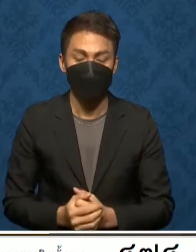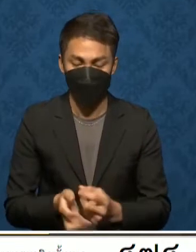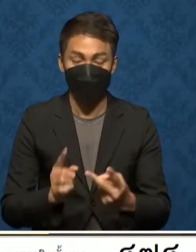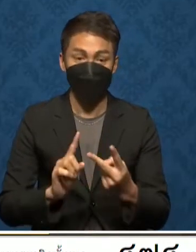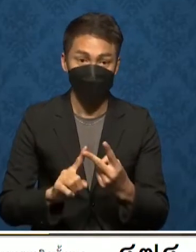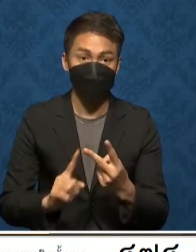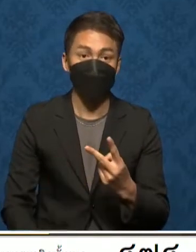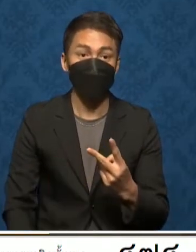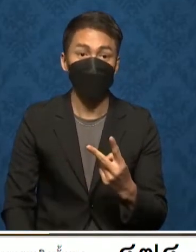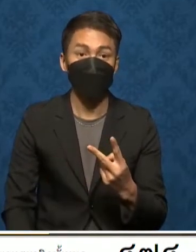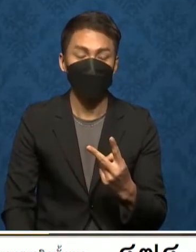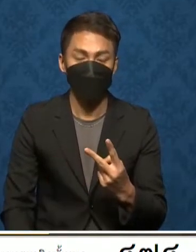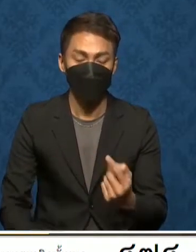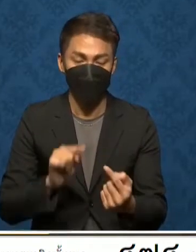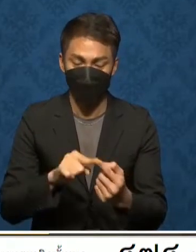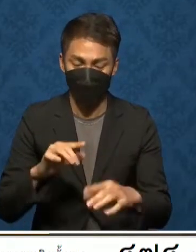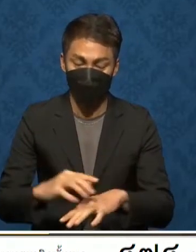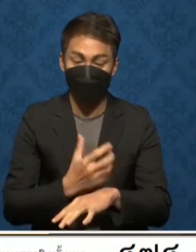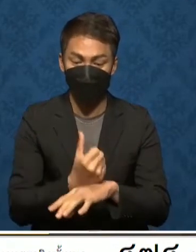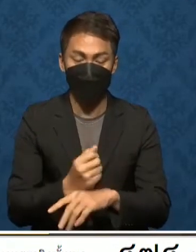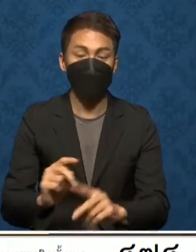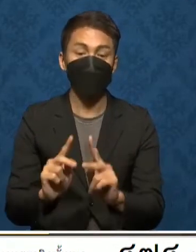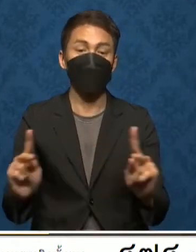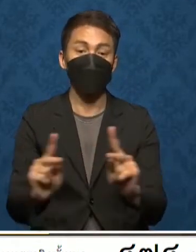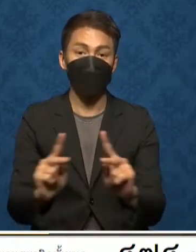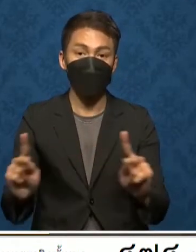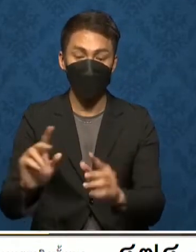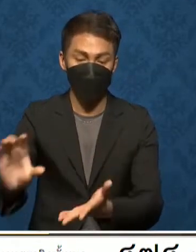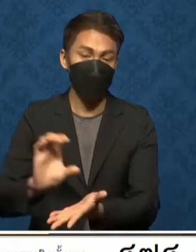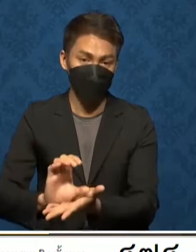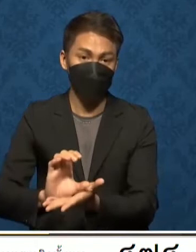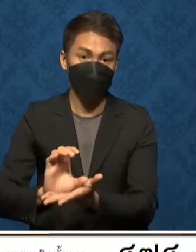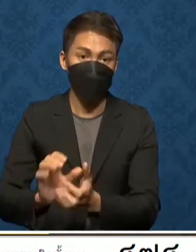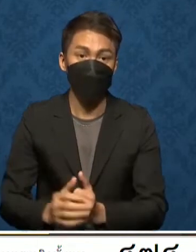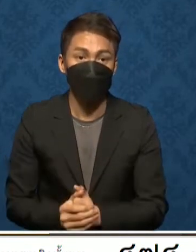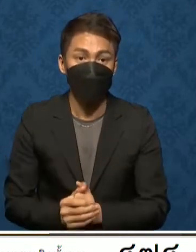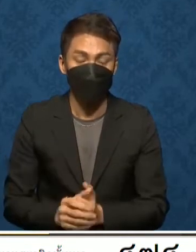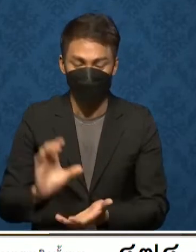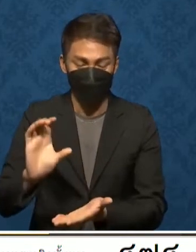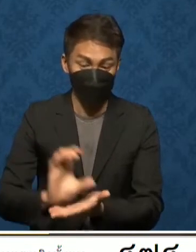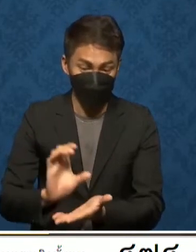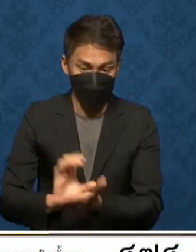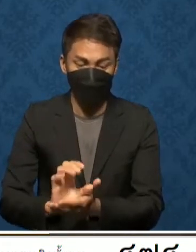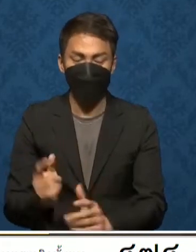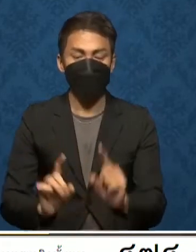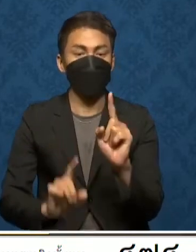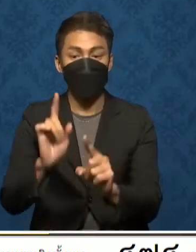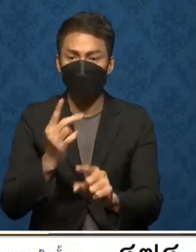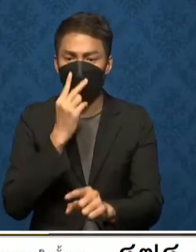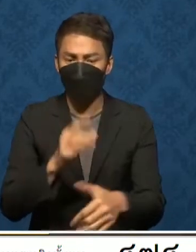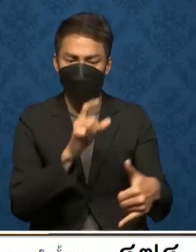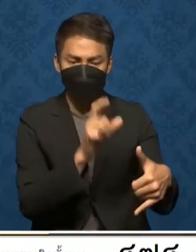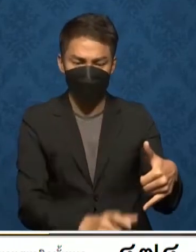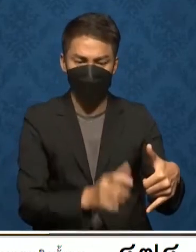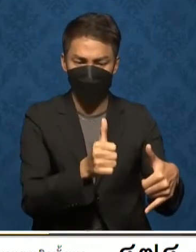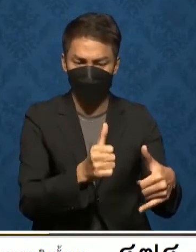คือเรื่องของการให้อํานาจคณะกรรมการกองทุนนะพิจารณาต่อยอดนักศึกษาที่เรียนดีประพฤติดีเ